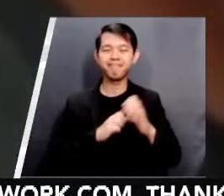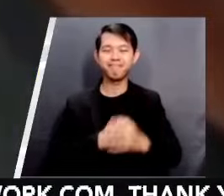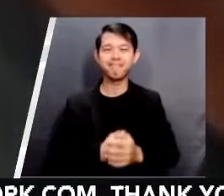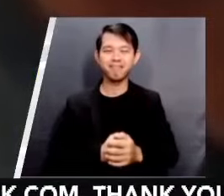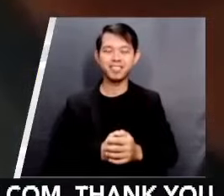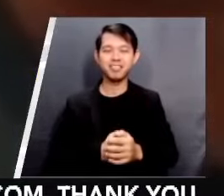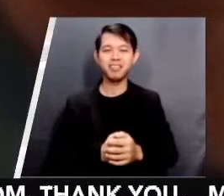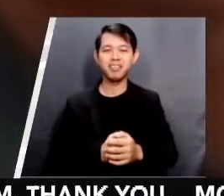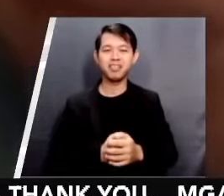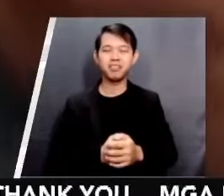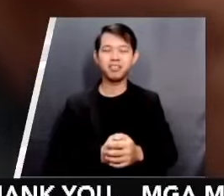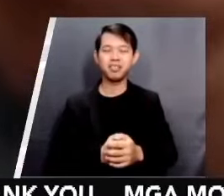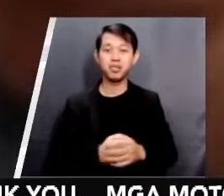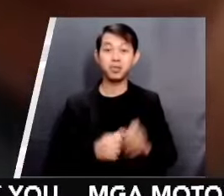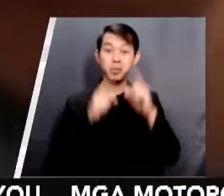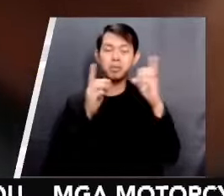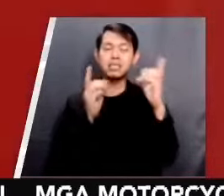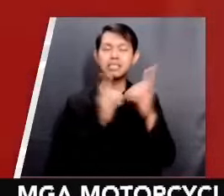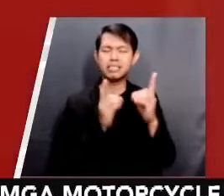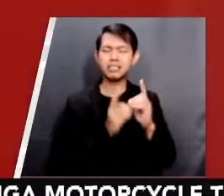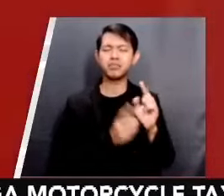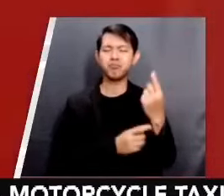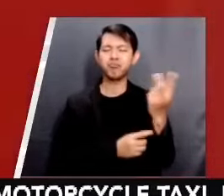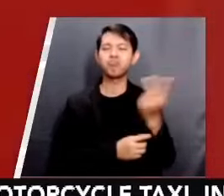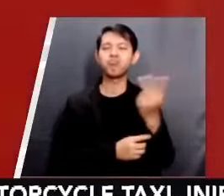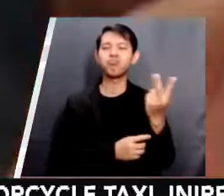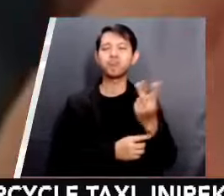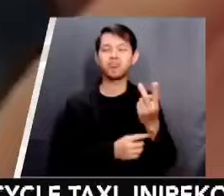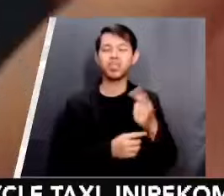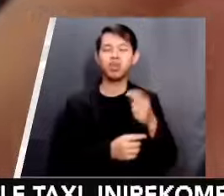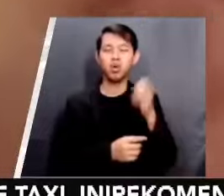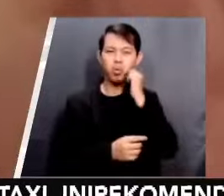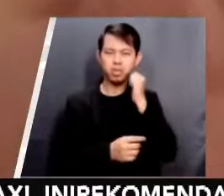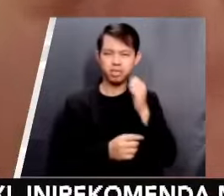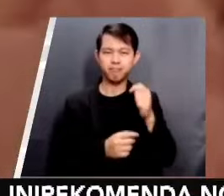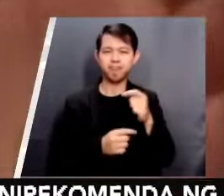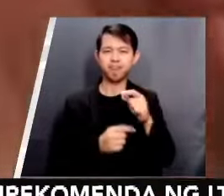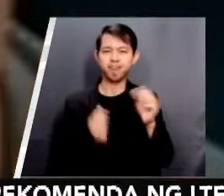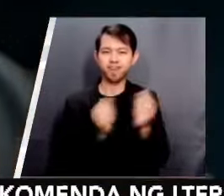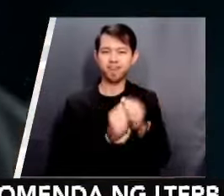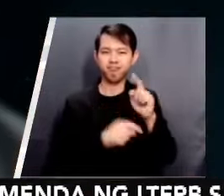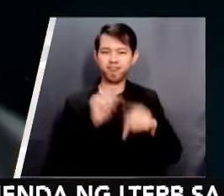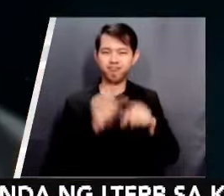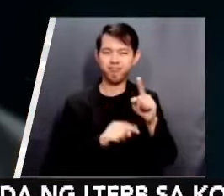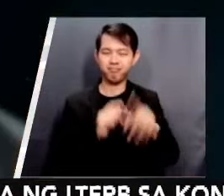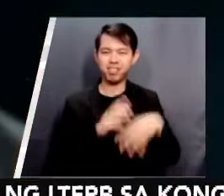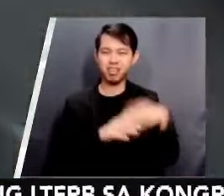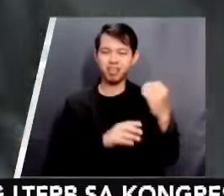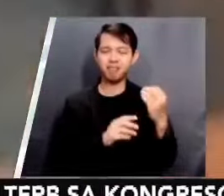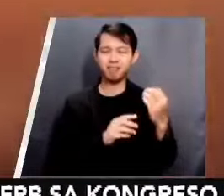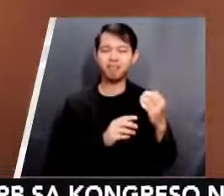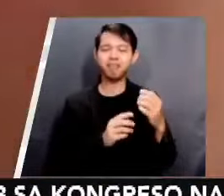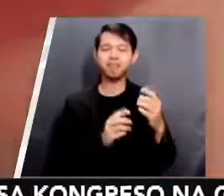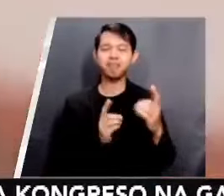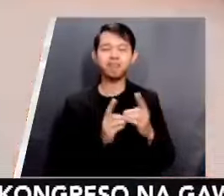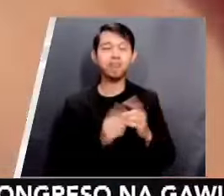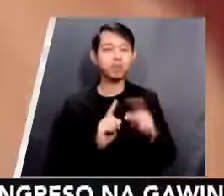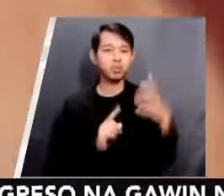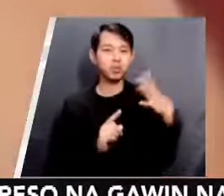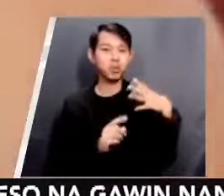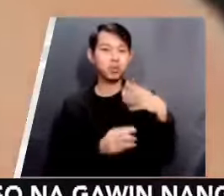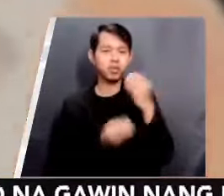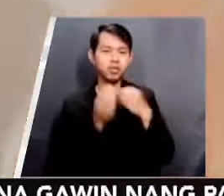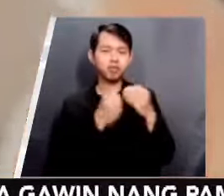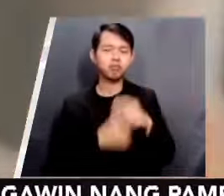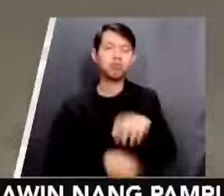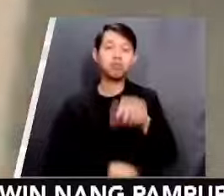sila lang dalawa. Dahil laging kasama ang friends kapag gumagala. At habang naghihintay ng in-order na pagkain, nagpaalam si Air na